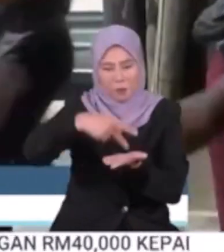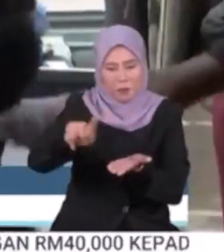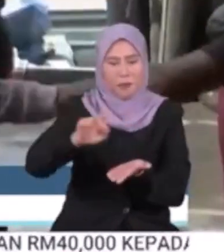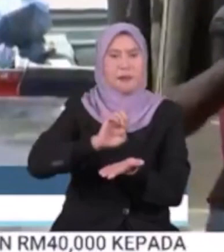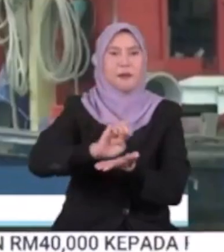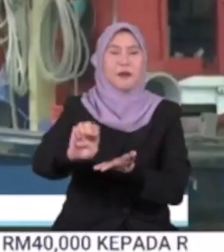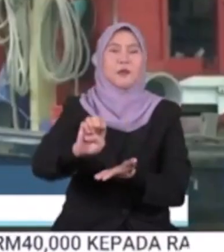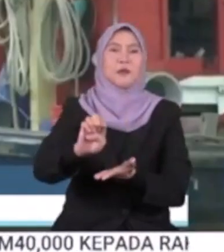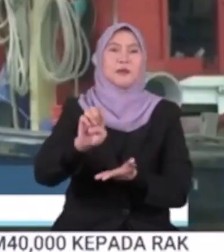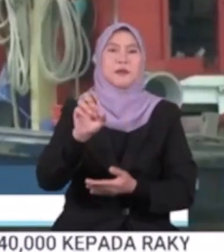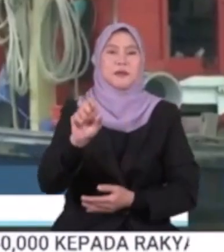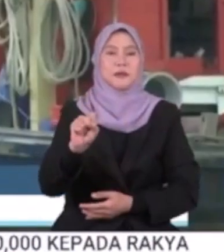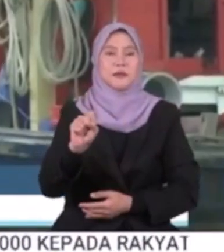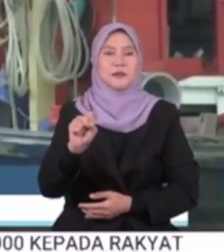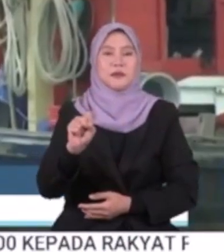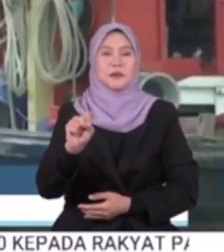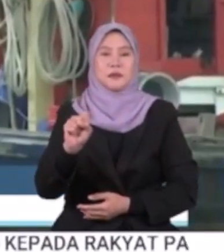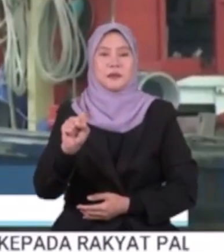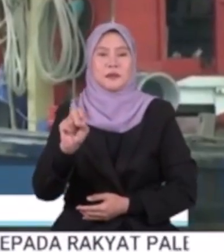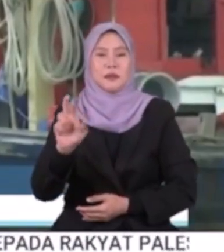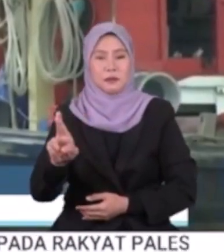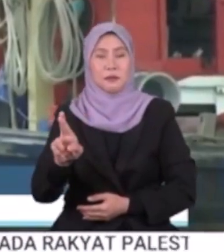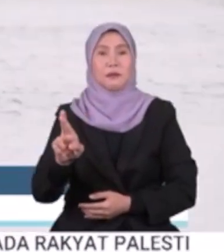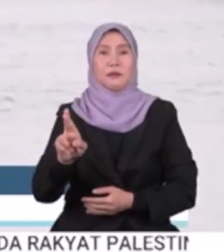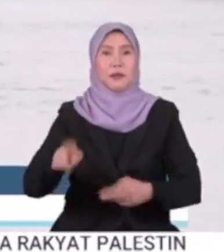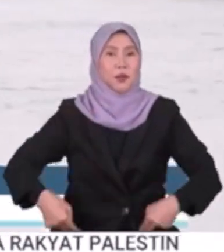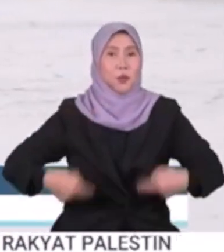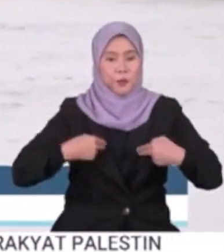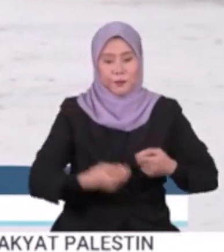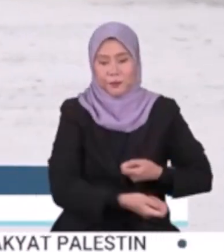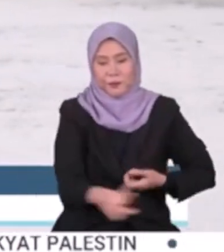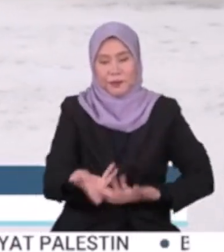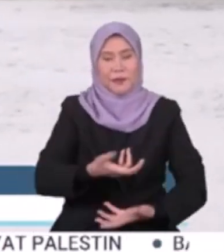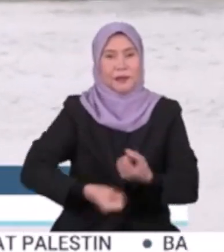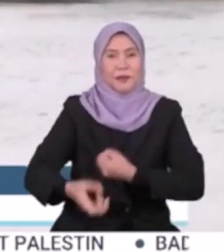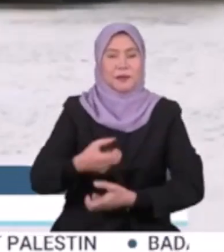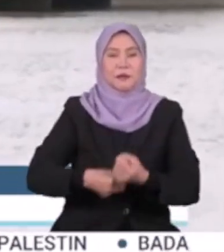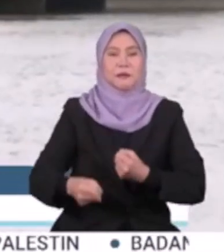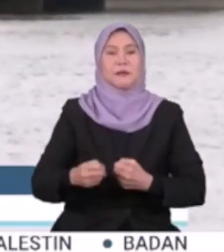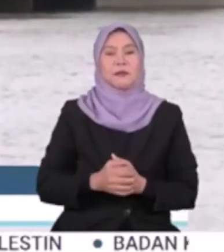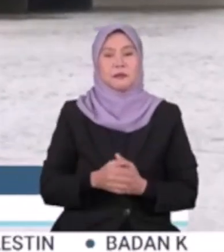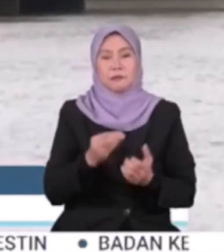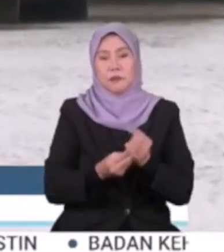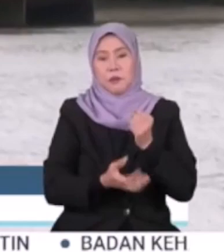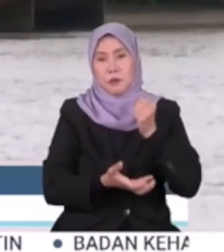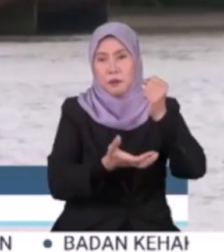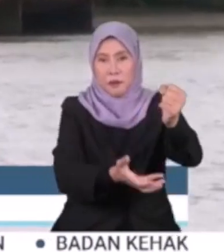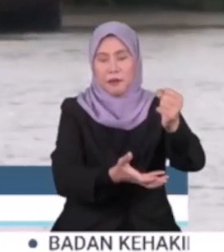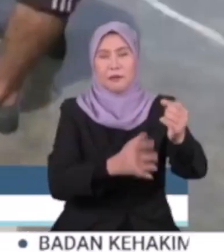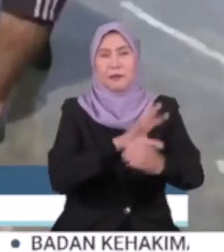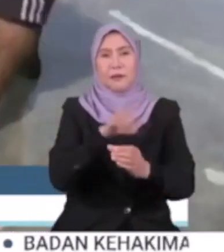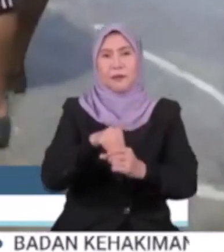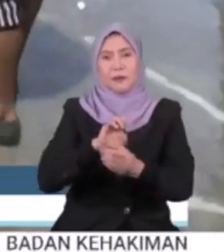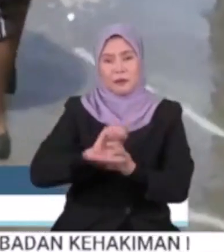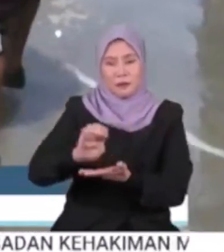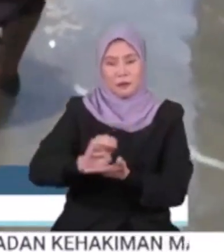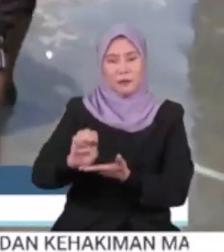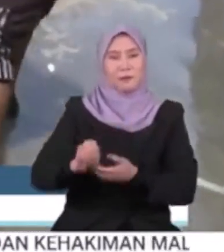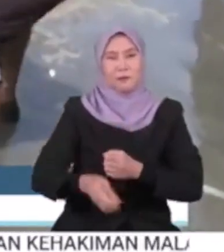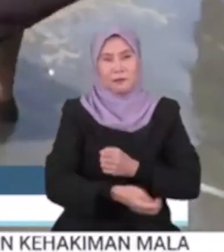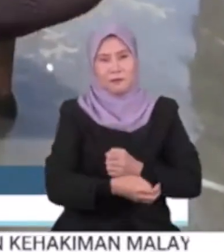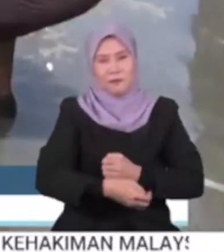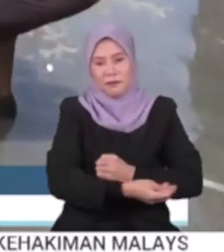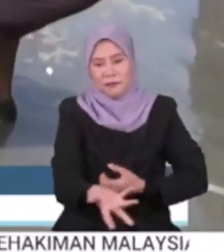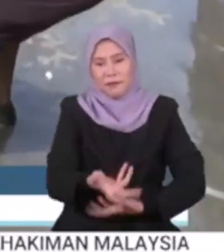elaun Sara hidup nelayan untuk tahun ini r7.3 juta diperuntuk merangkumi elun Sara hidup nelayan